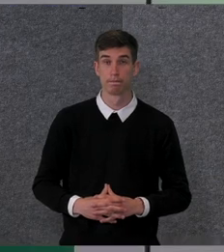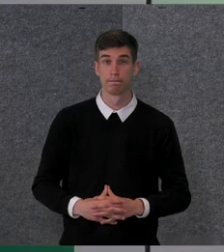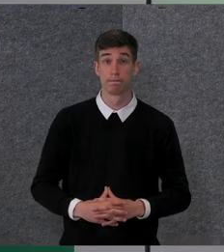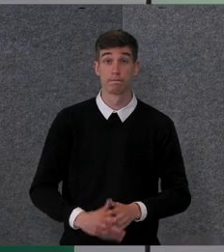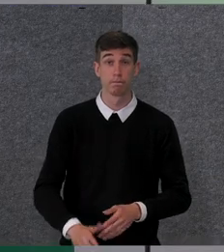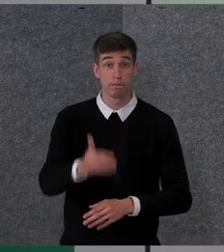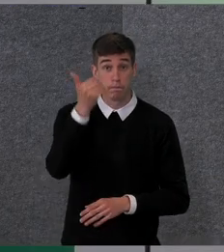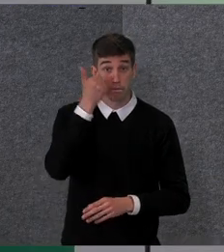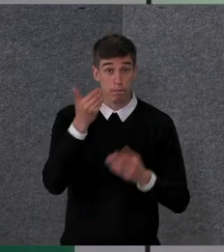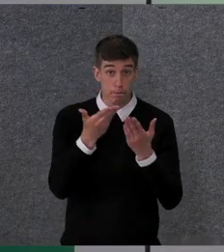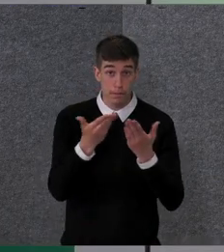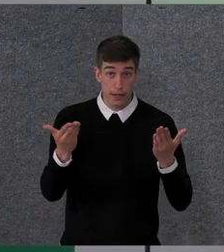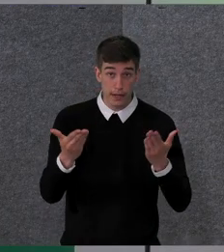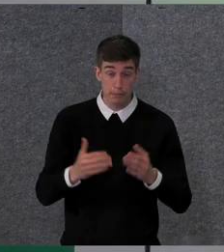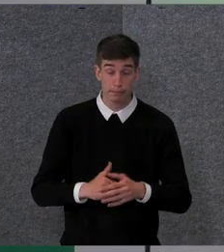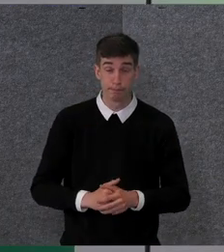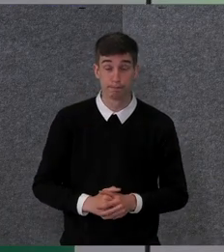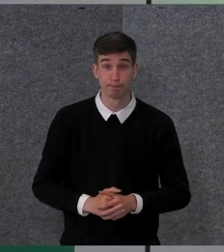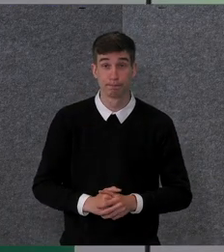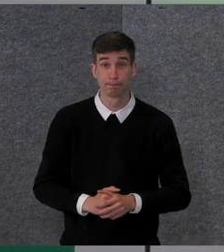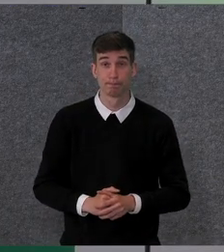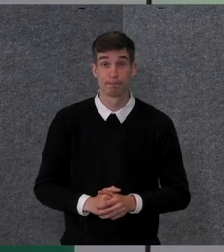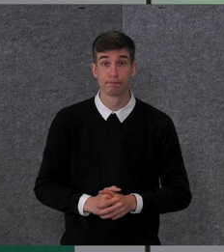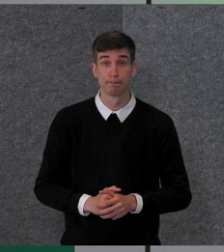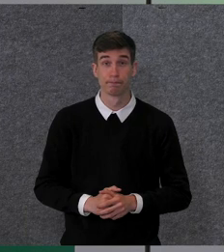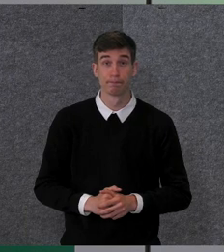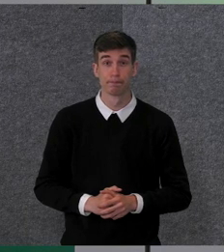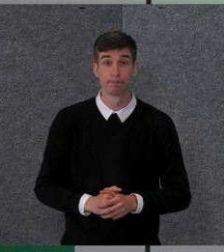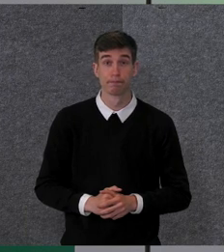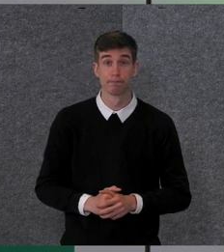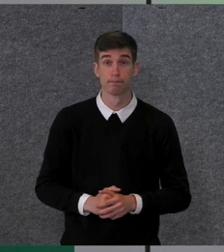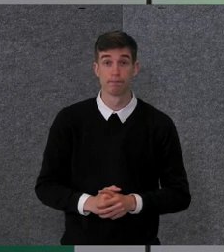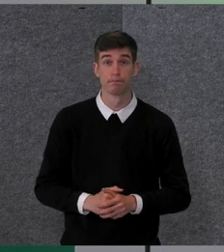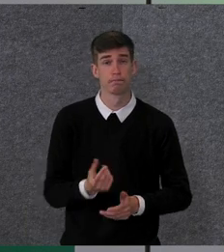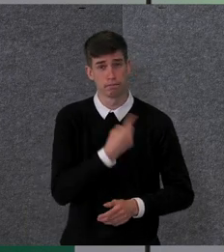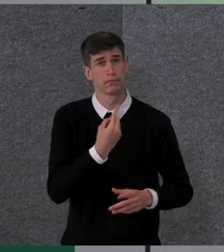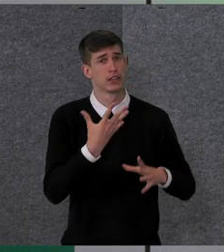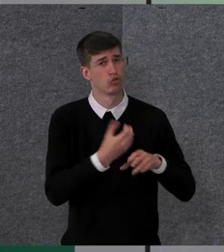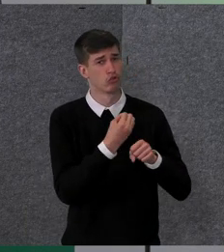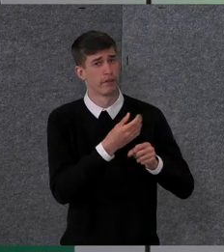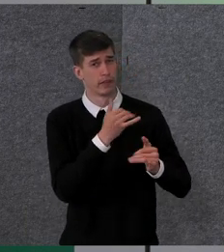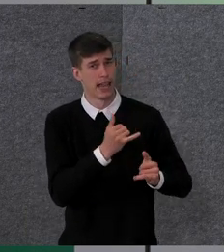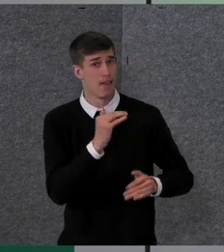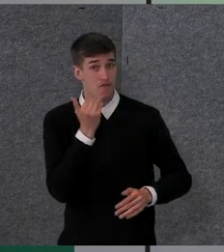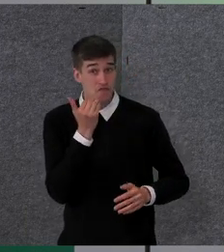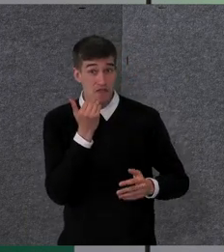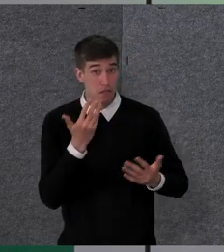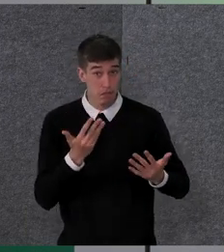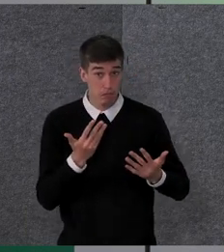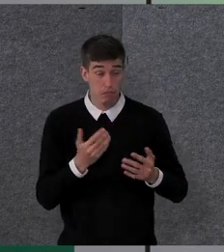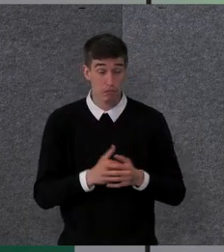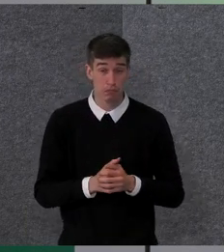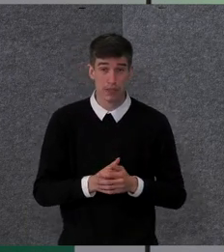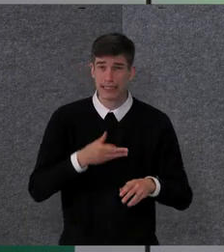Liebe Delegierte, liebe Freundinnen, liebe Freunde, wer, wenn nicht wir, und wann, wenn nicht jetzt? Nie war die